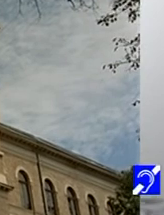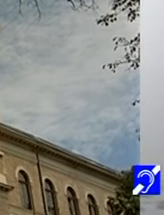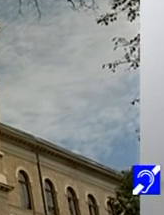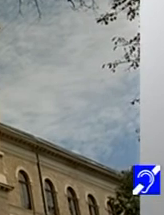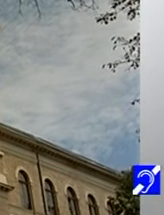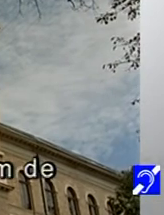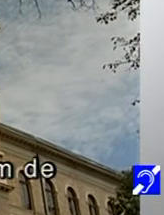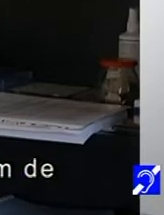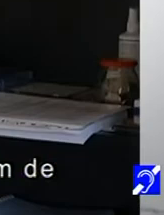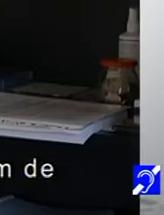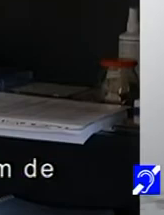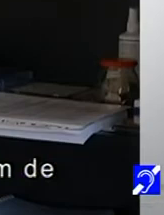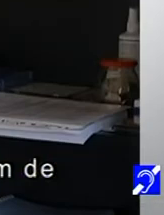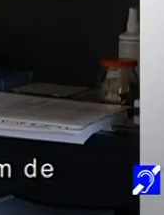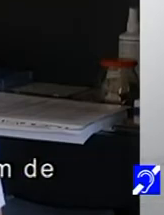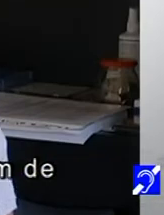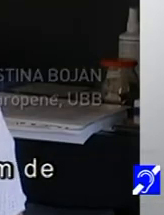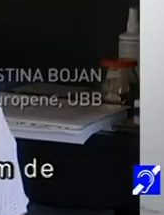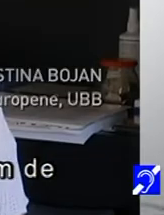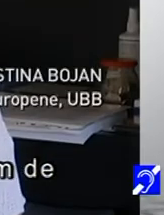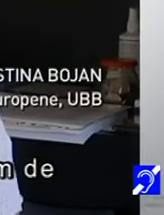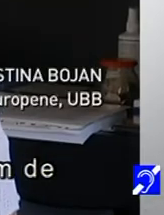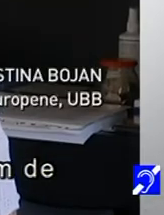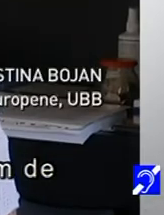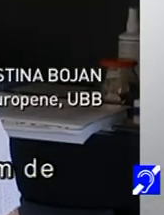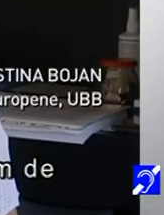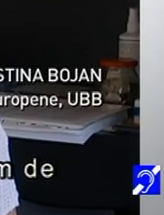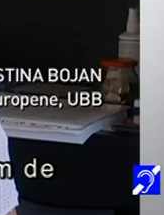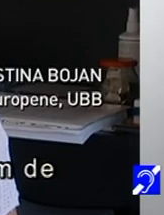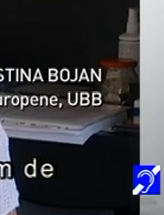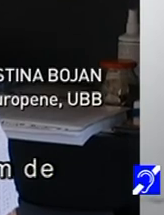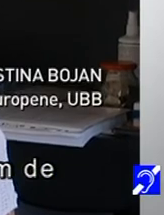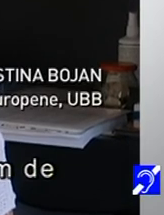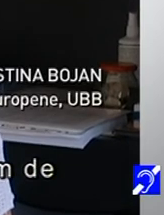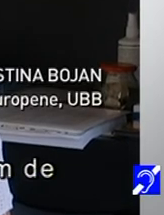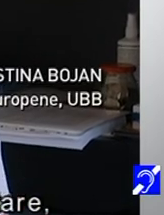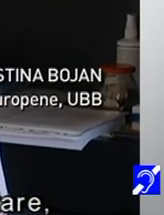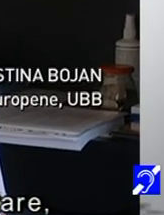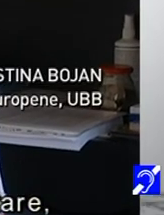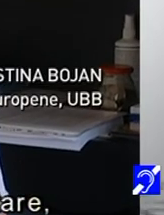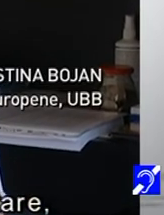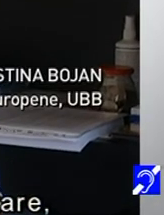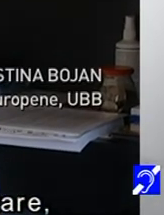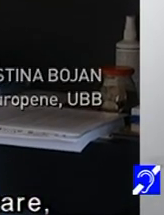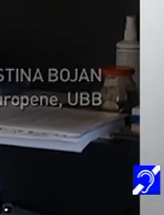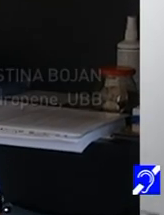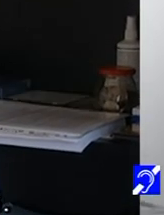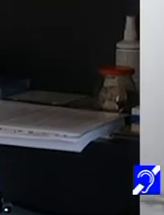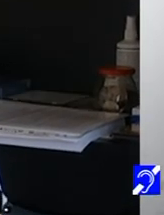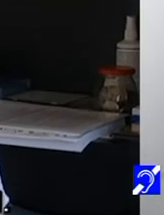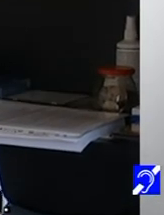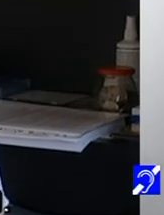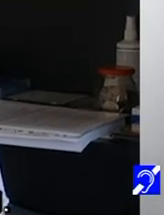und Kulturwissenschaft. Wir haben auch noch einen Bachelorstudiengang und einen Masterstudiengang. Der